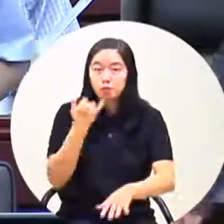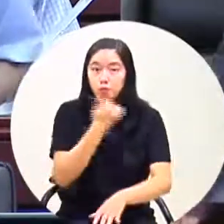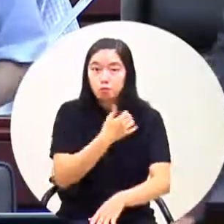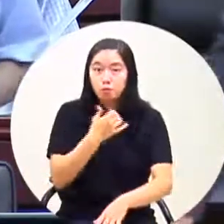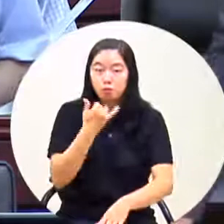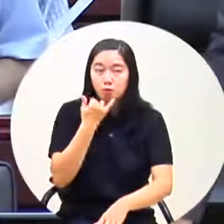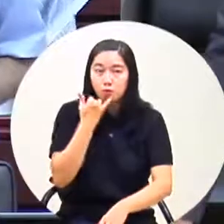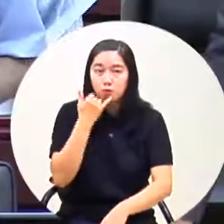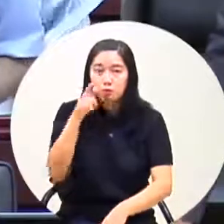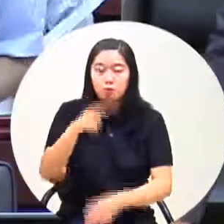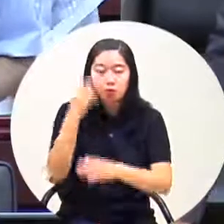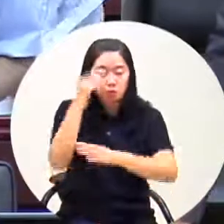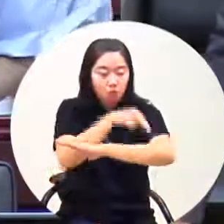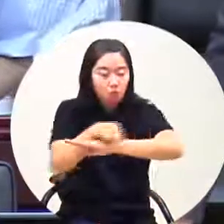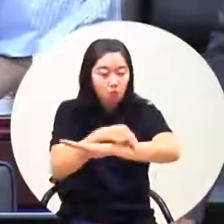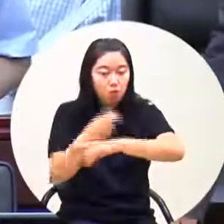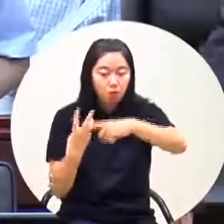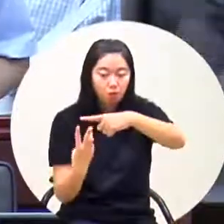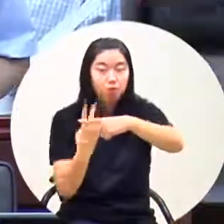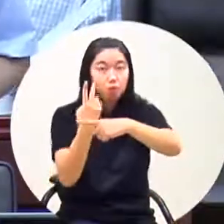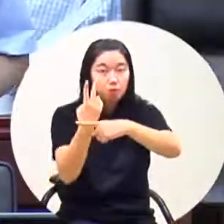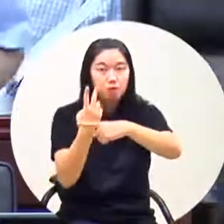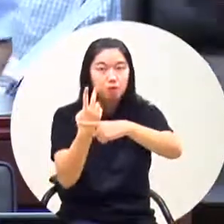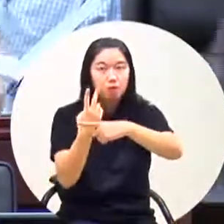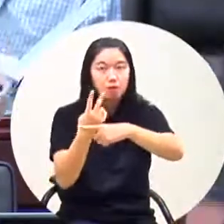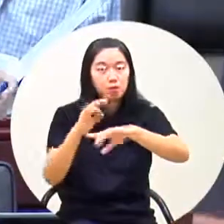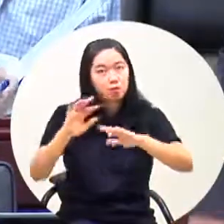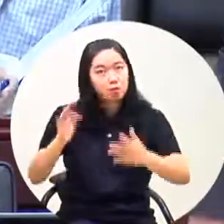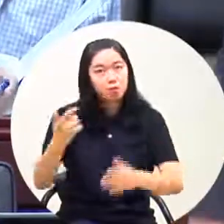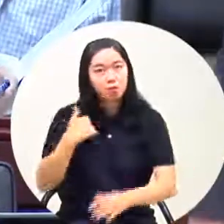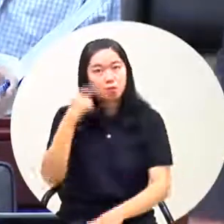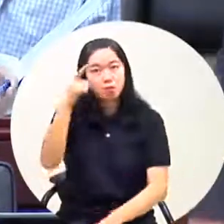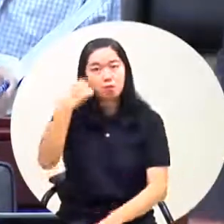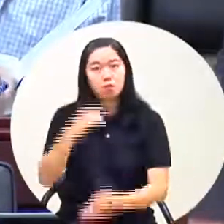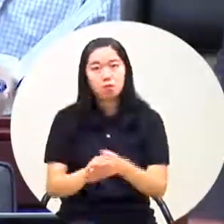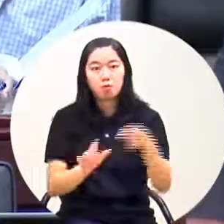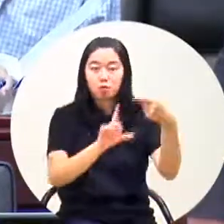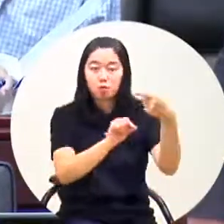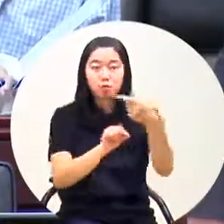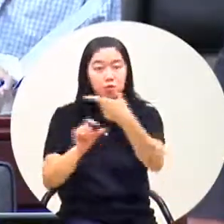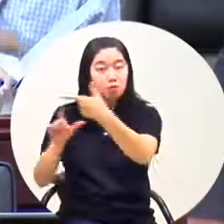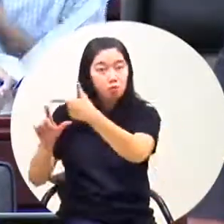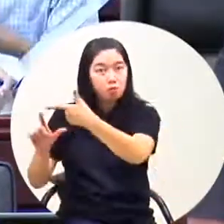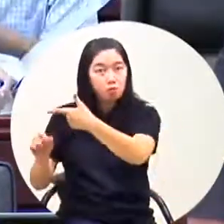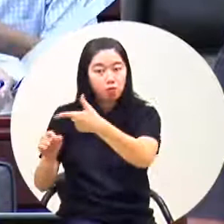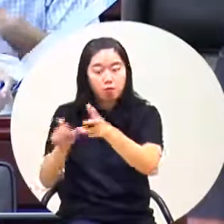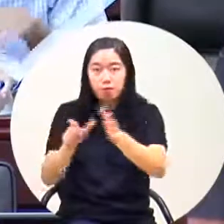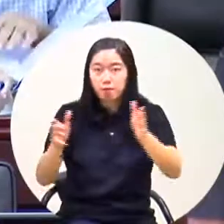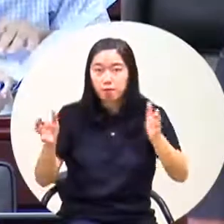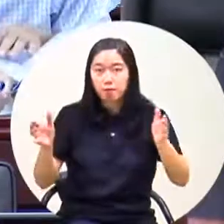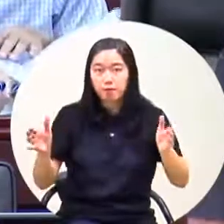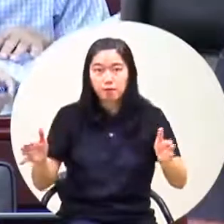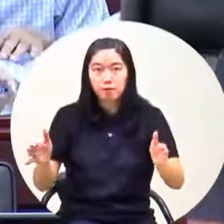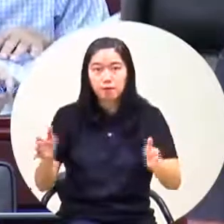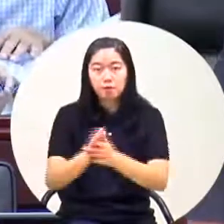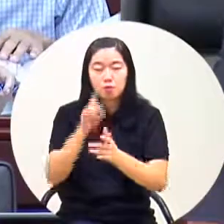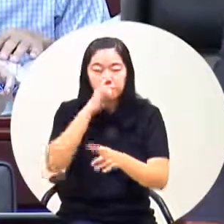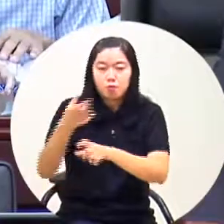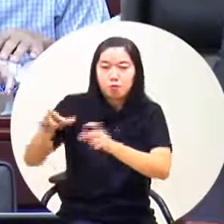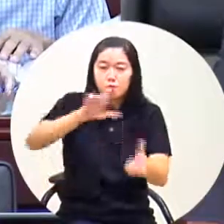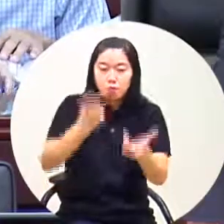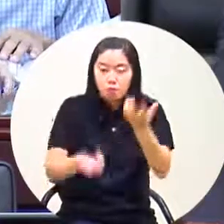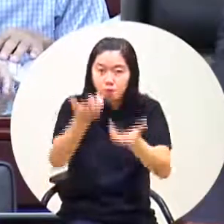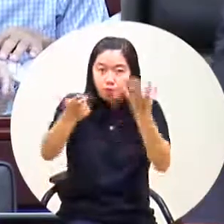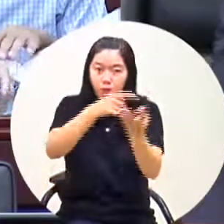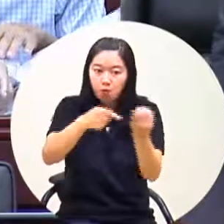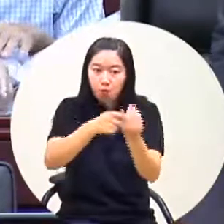设计量的1/3嘛，可是我从如果从你1到6月这样子的垃圾焚化量来算其